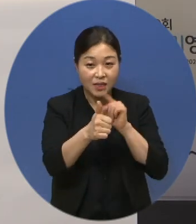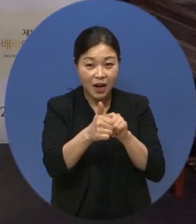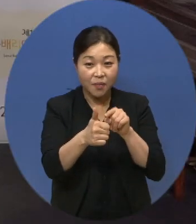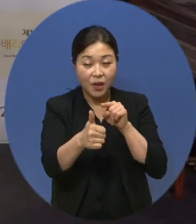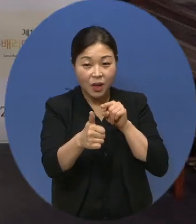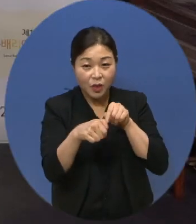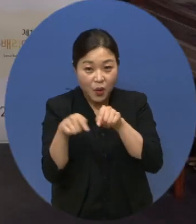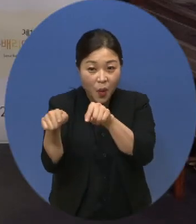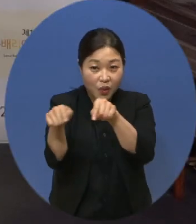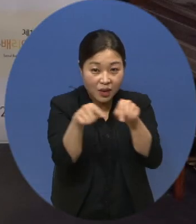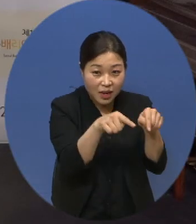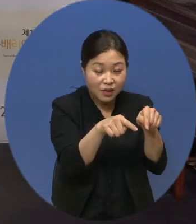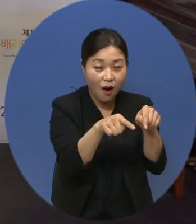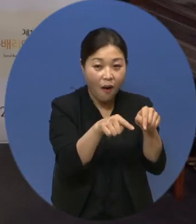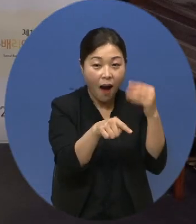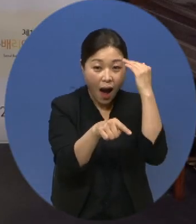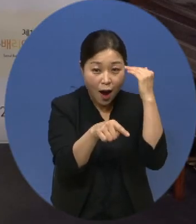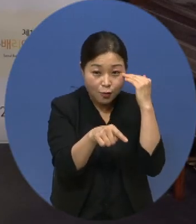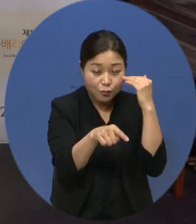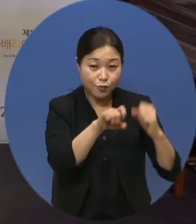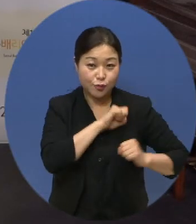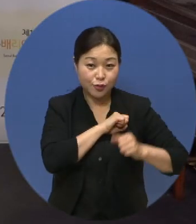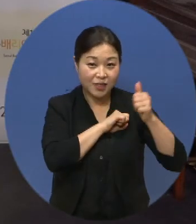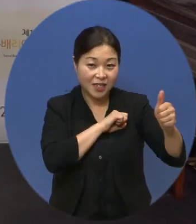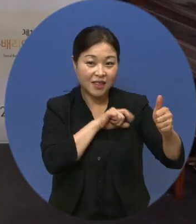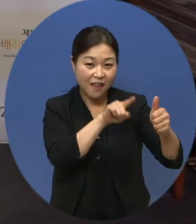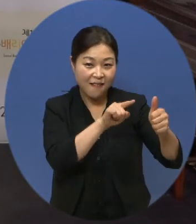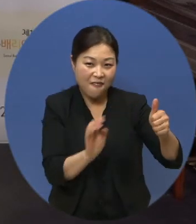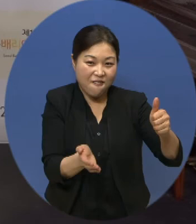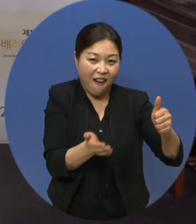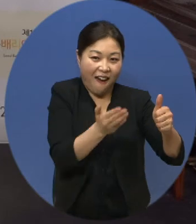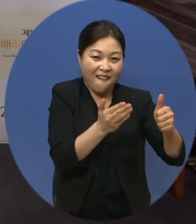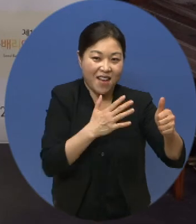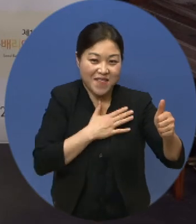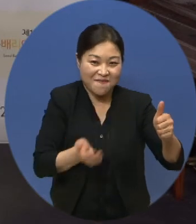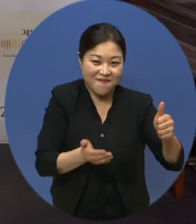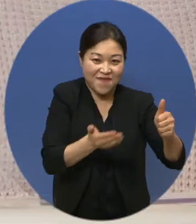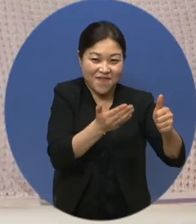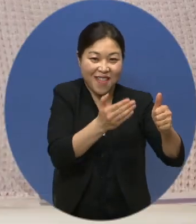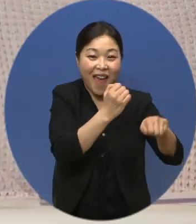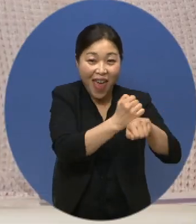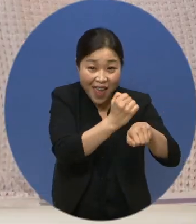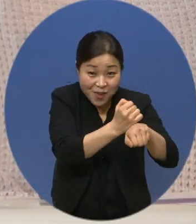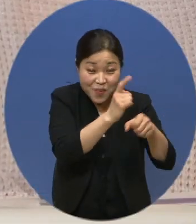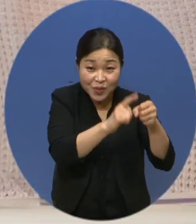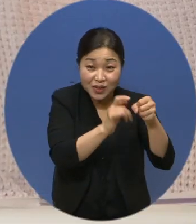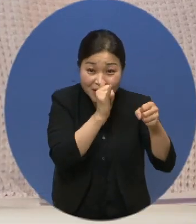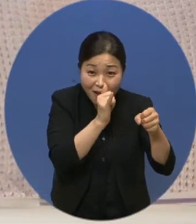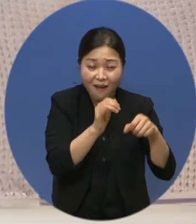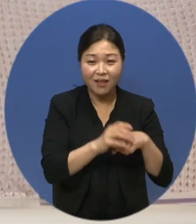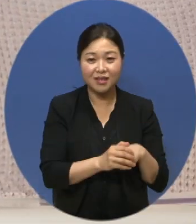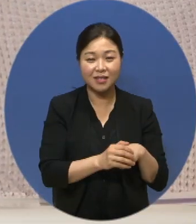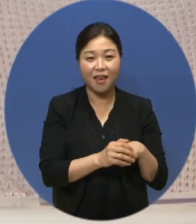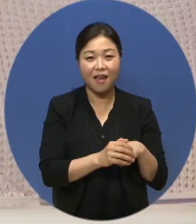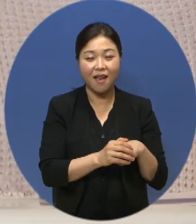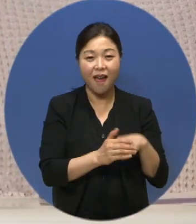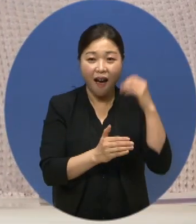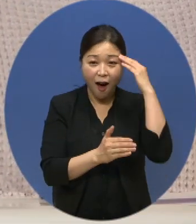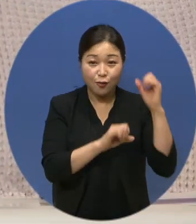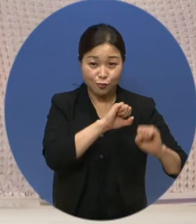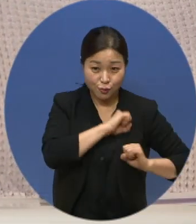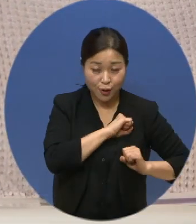그런 게 있지 않았을까 하는 생각을 했었거든요. 그럴 수 있겠네. 네. 네, 그 둘의 어떤 일이 있었을까 그런 거를 좀